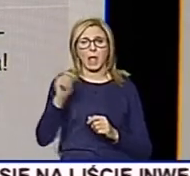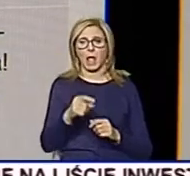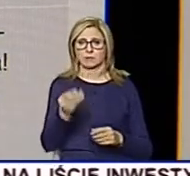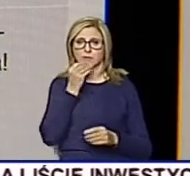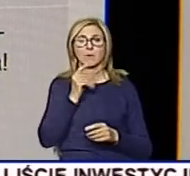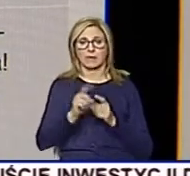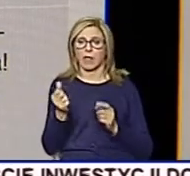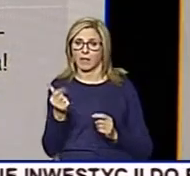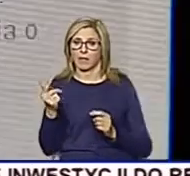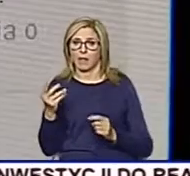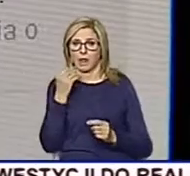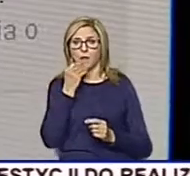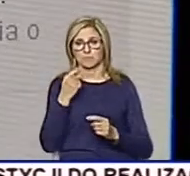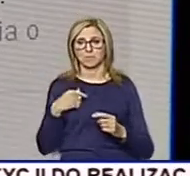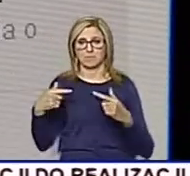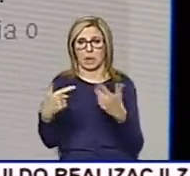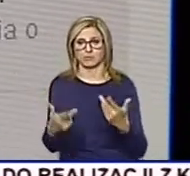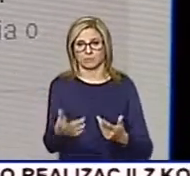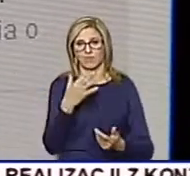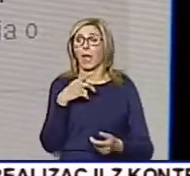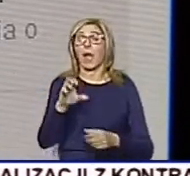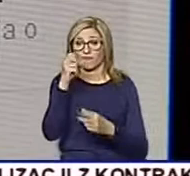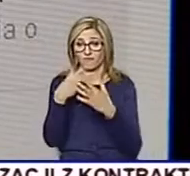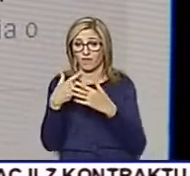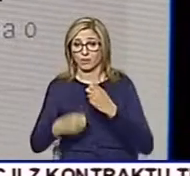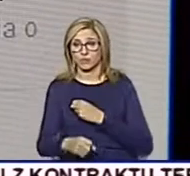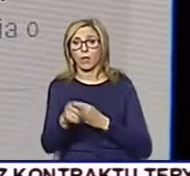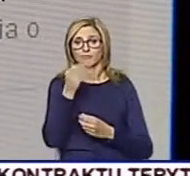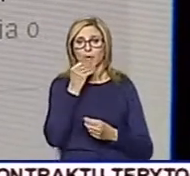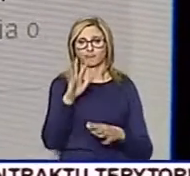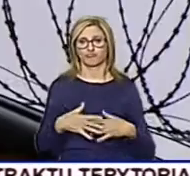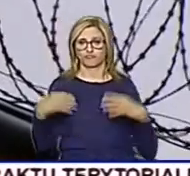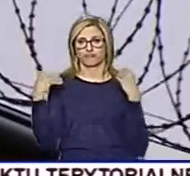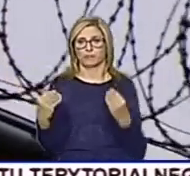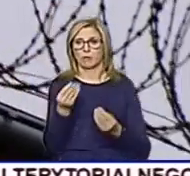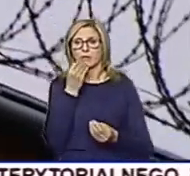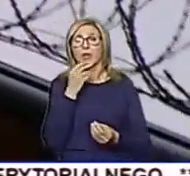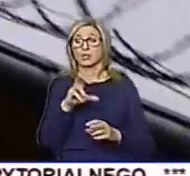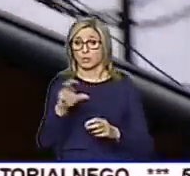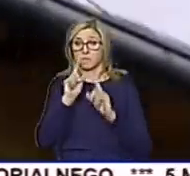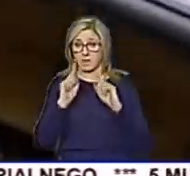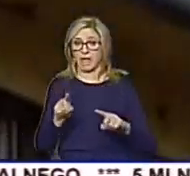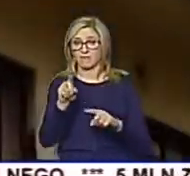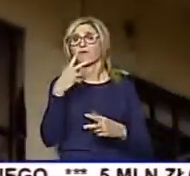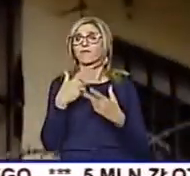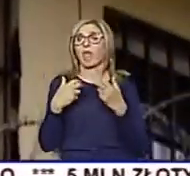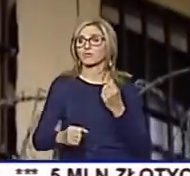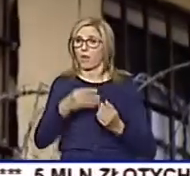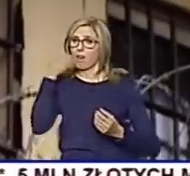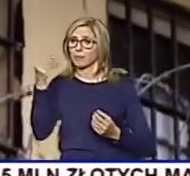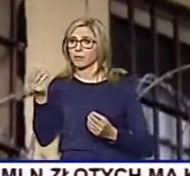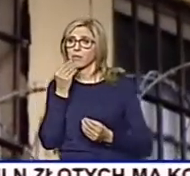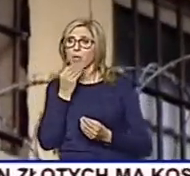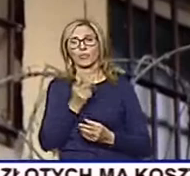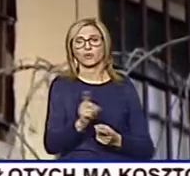dla kilkulatka. Tymczasem więźniowie dostają śniadanka na wypasie. Czy rzeczywiście więźniowie lepiej są karmieni